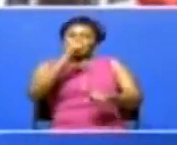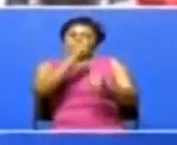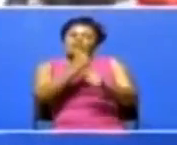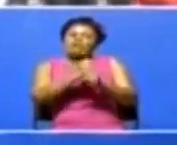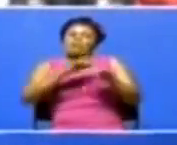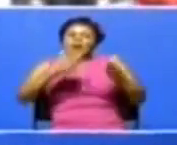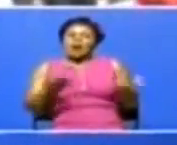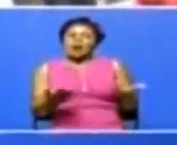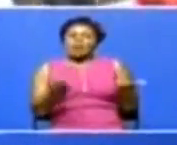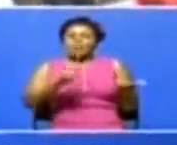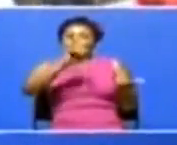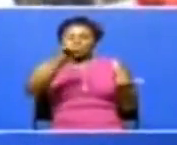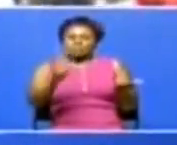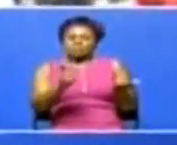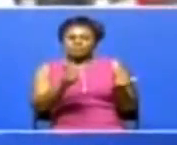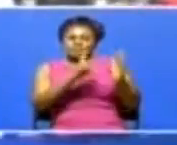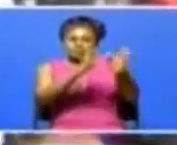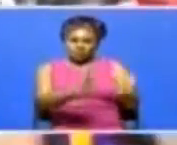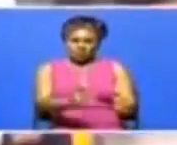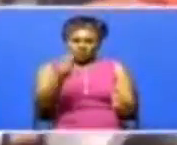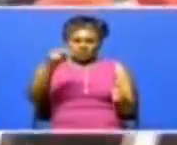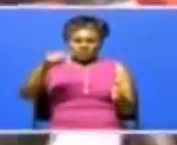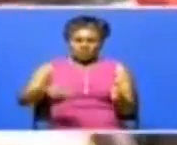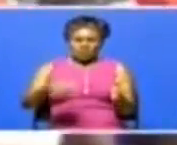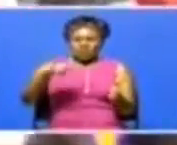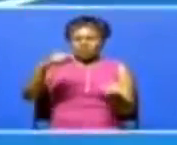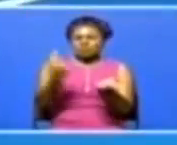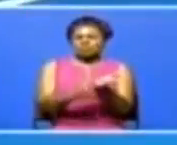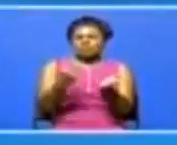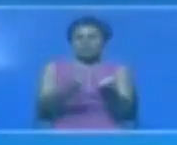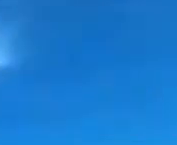Robinson Okenye, KTN Michezo, Gulu, Uganda. Brookside and